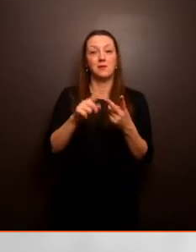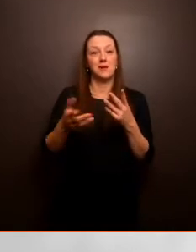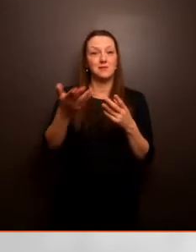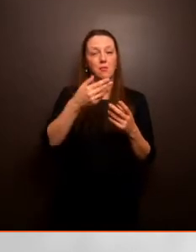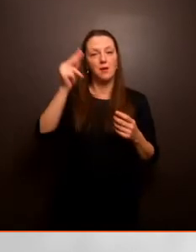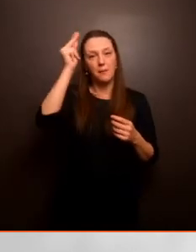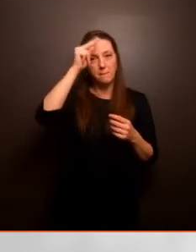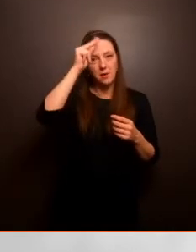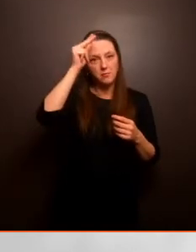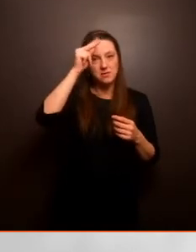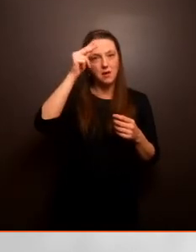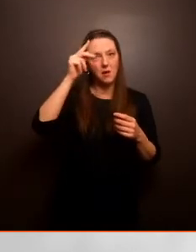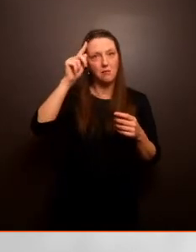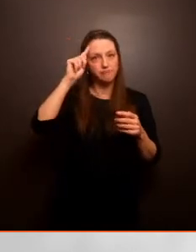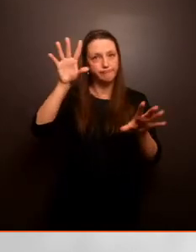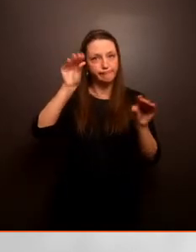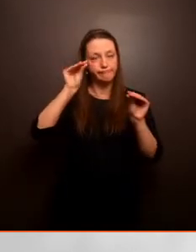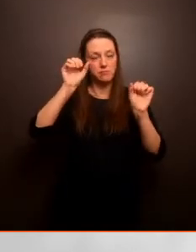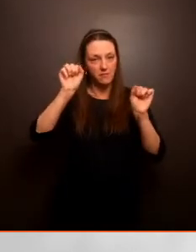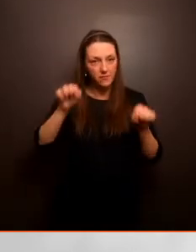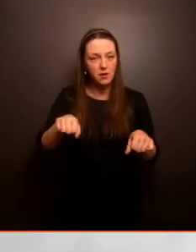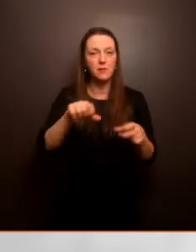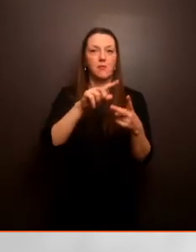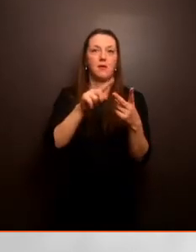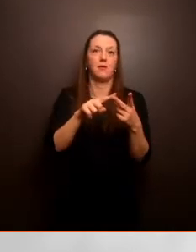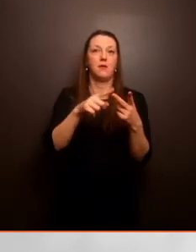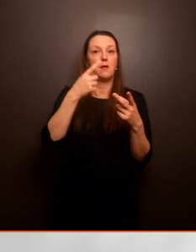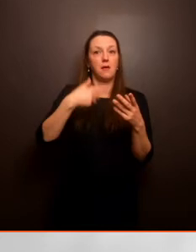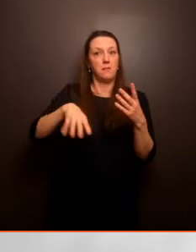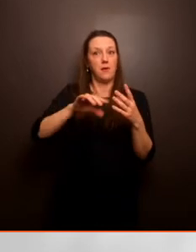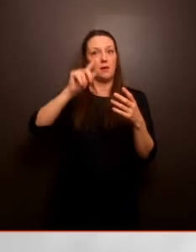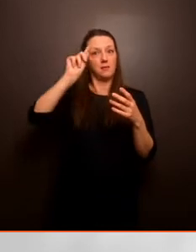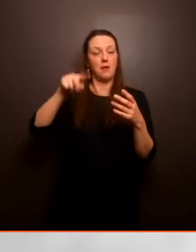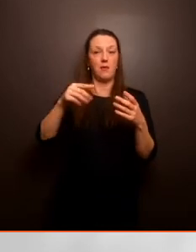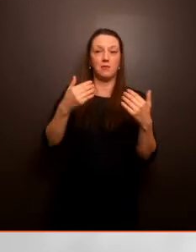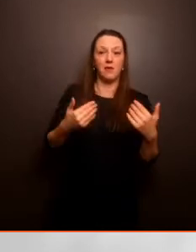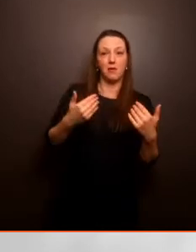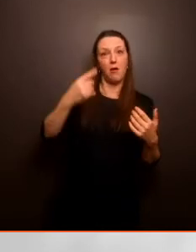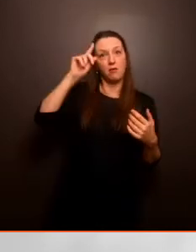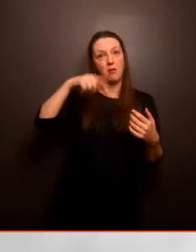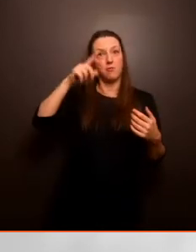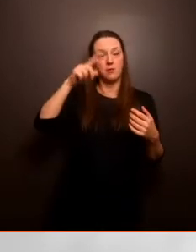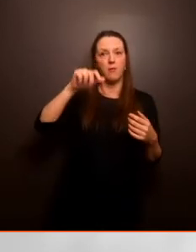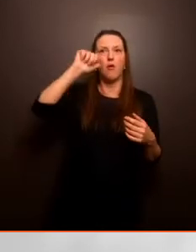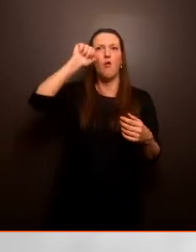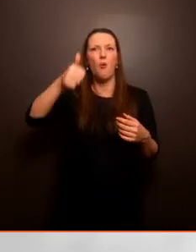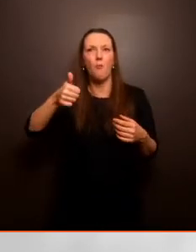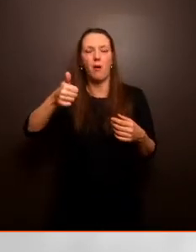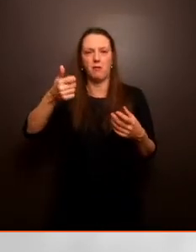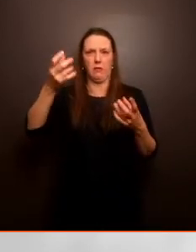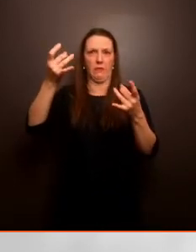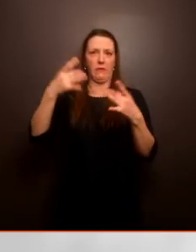sellele, et meie tänased oskused ja teadmised ja kogemused ei pruugi homme enam olla